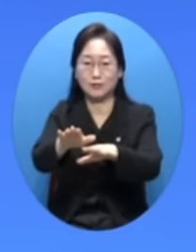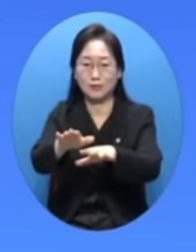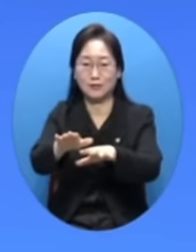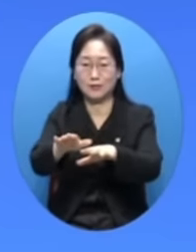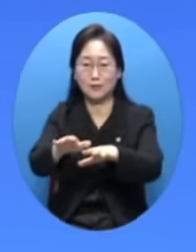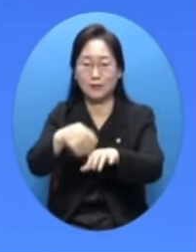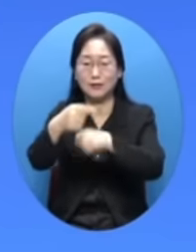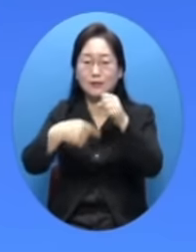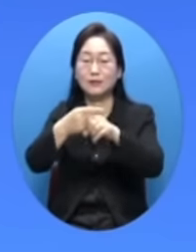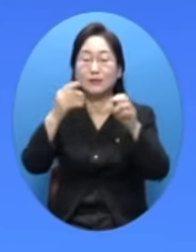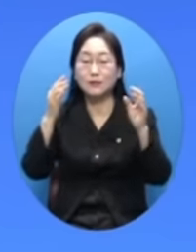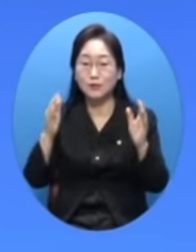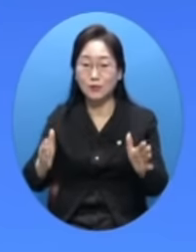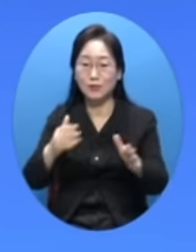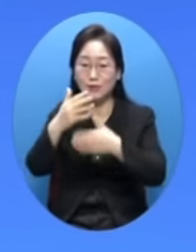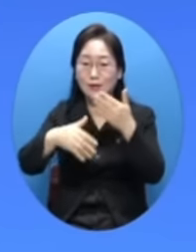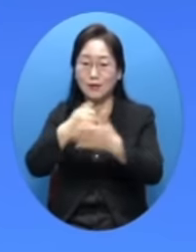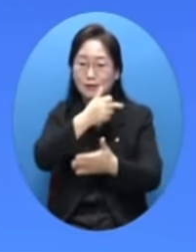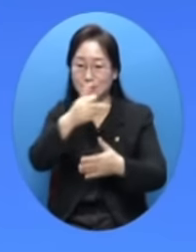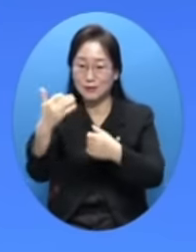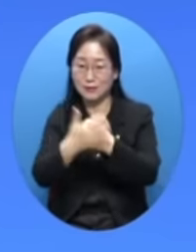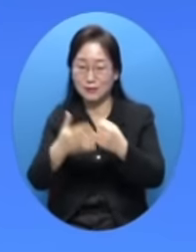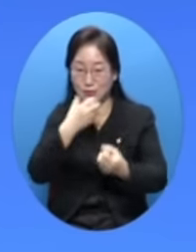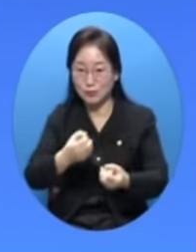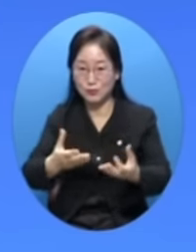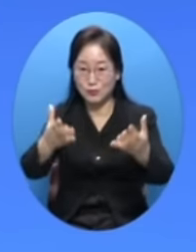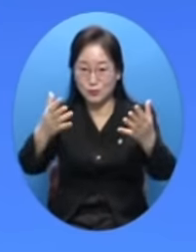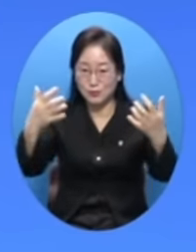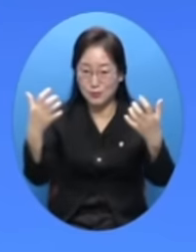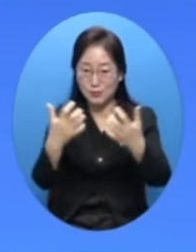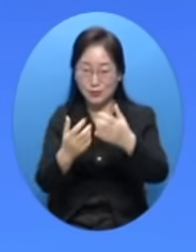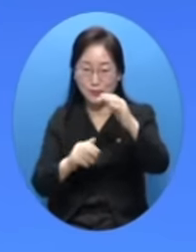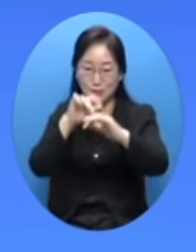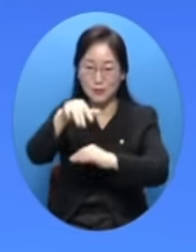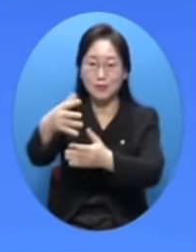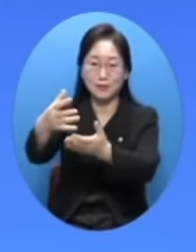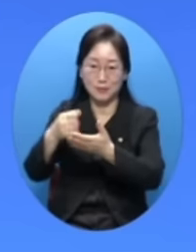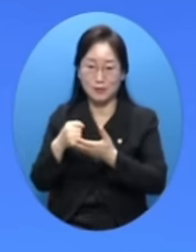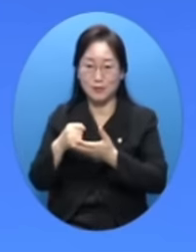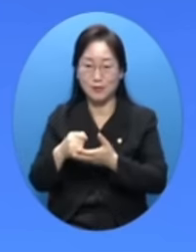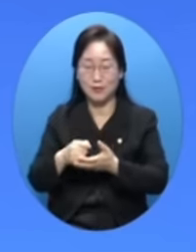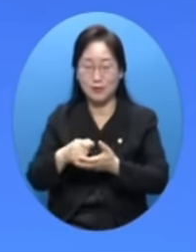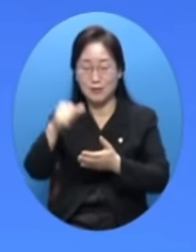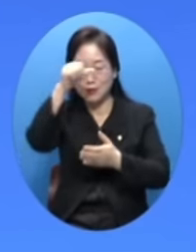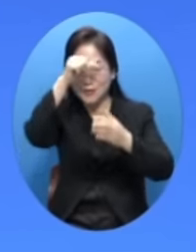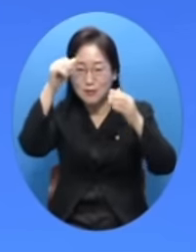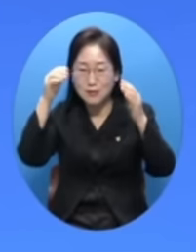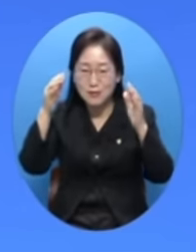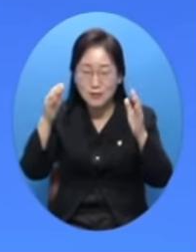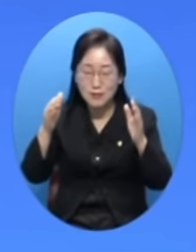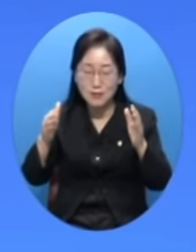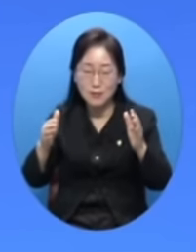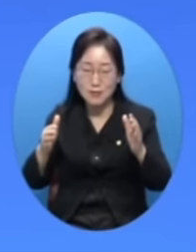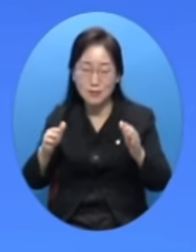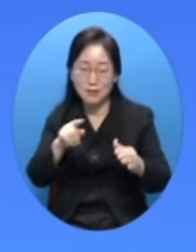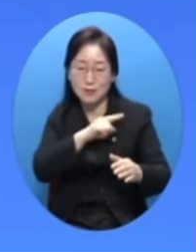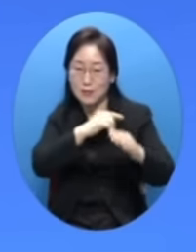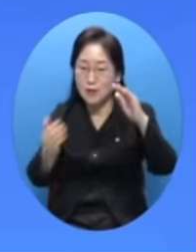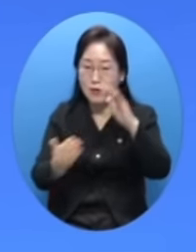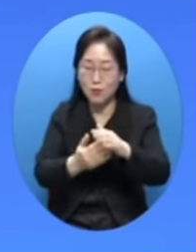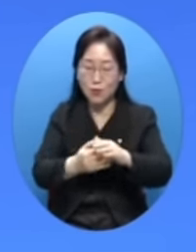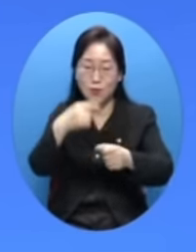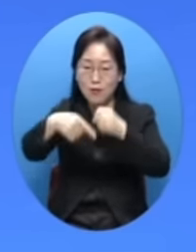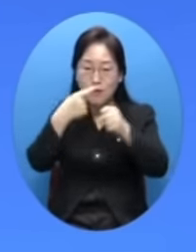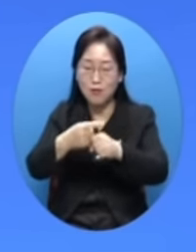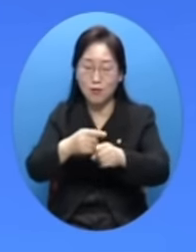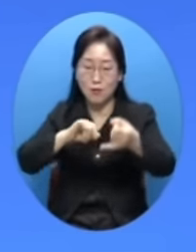오늘 한해 하나님의 크신 은혜와 축복을 넘치게 받으시고 여러분 생애 최고의 해가 되시기를 주님의